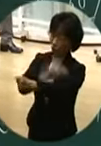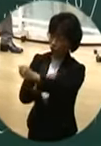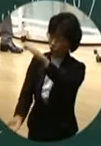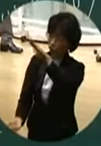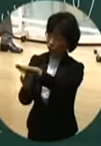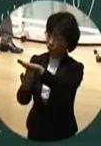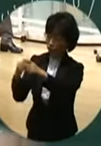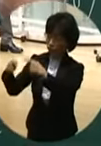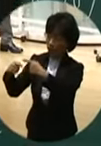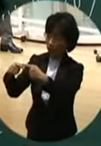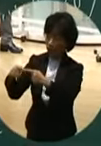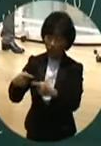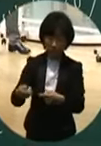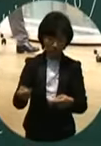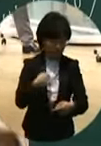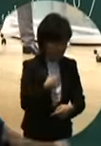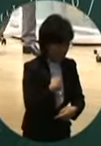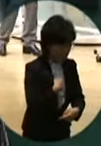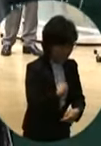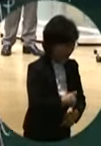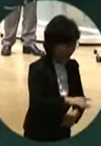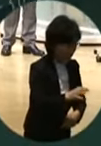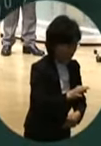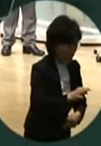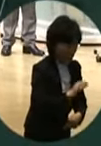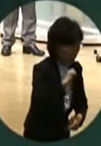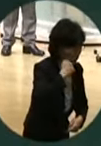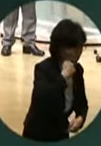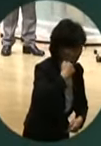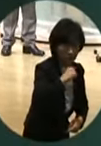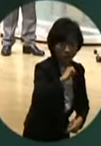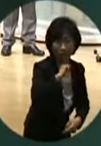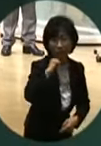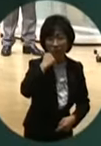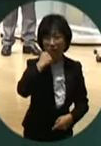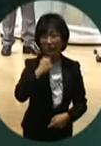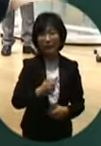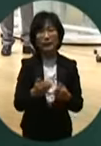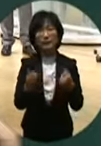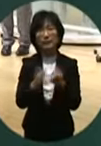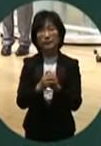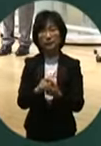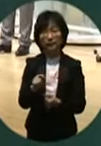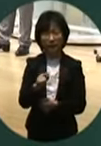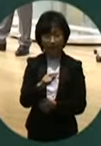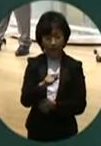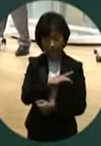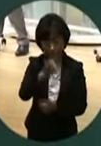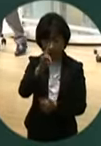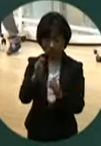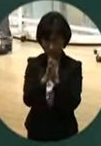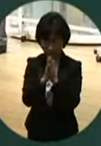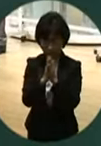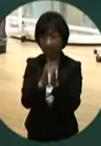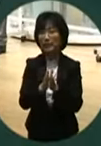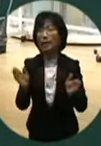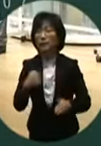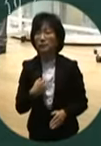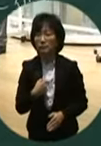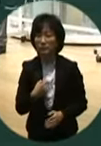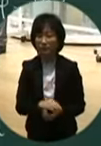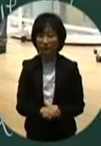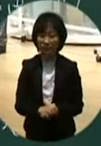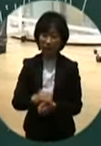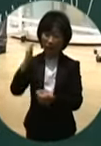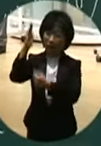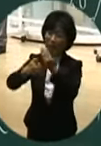said God is 나는 가는 데마다 어려워. 내가 제일 먼저 잡은 기도 제목이 이겁니다. But then wherever we went, it was difficult. That's why this is the very first prayer topic that I. 하나님